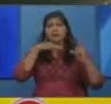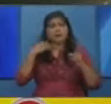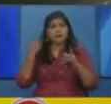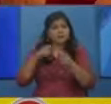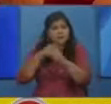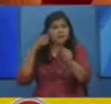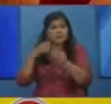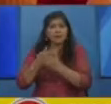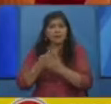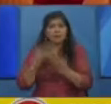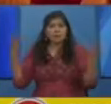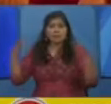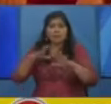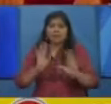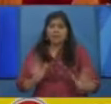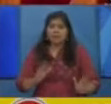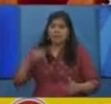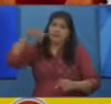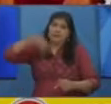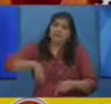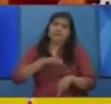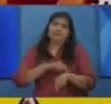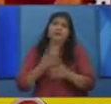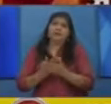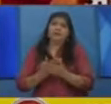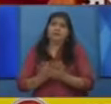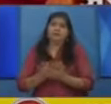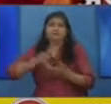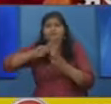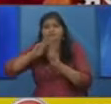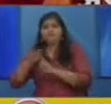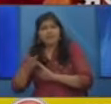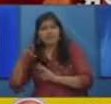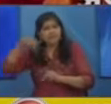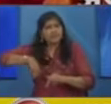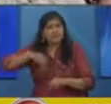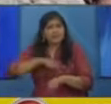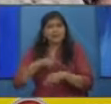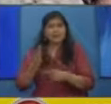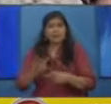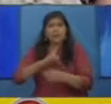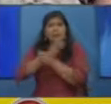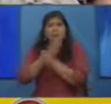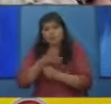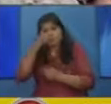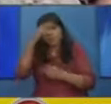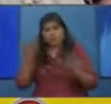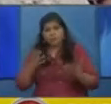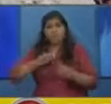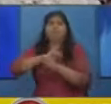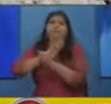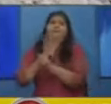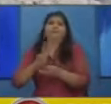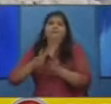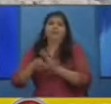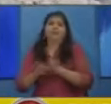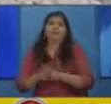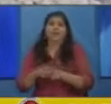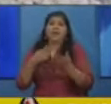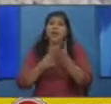लगते थे, लेकिन इस बार उनका स्वरूप भी अलग ही है। रामलीला का त्योहार